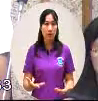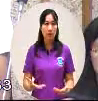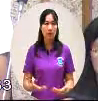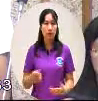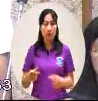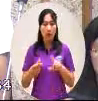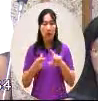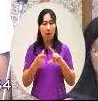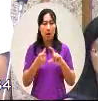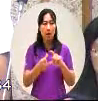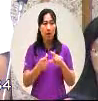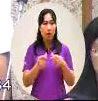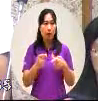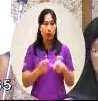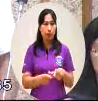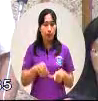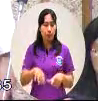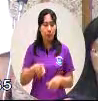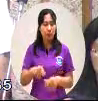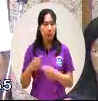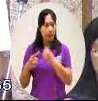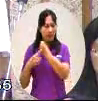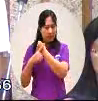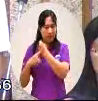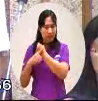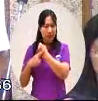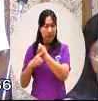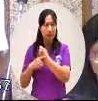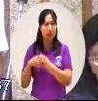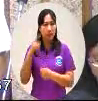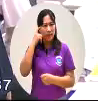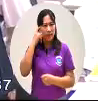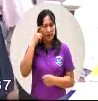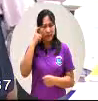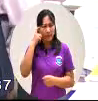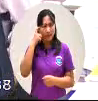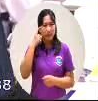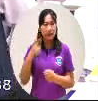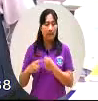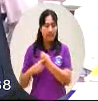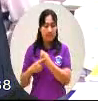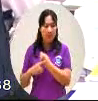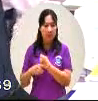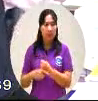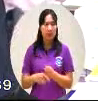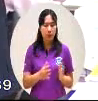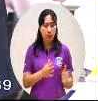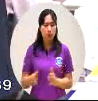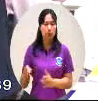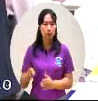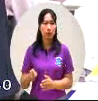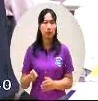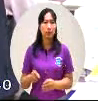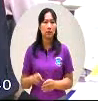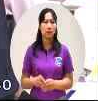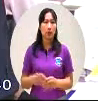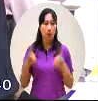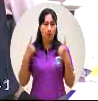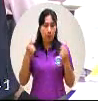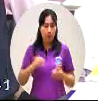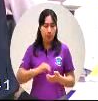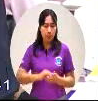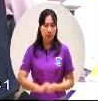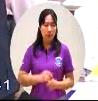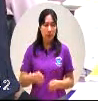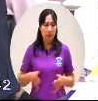议，看要什么样的方式来办理。啊，这个我已经 那先研究一下，把这些好既有道路，因为这是莫拉哥